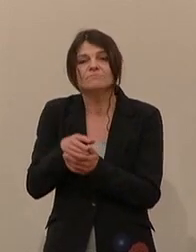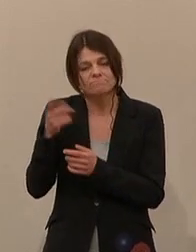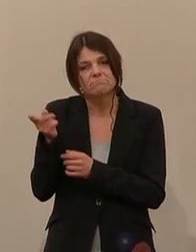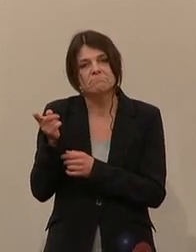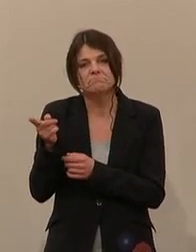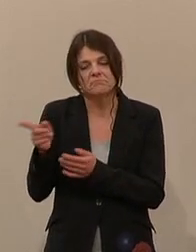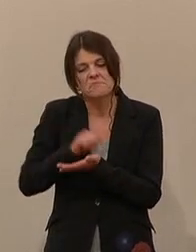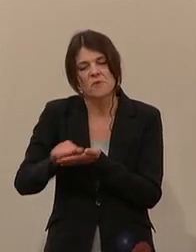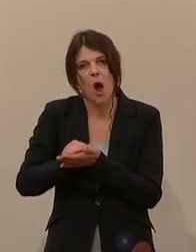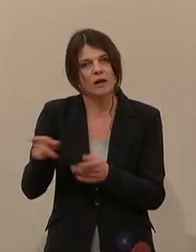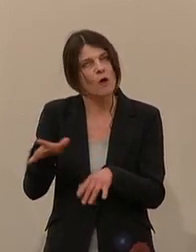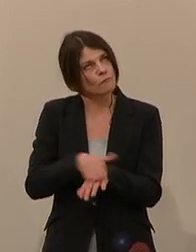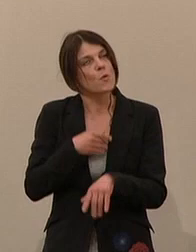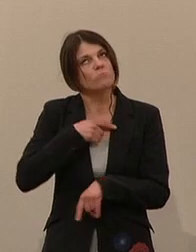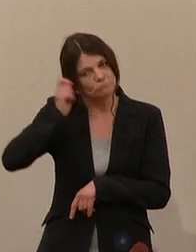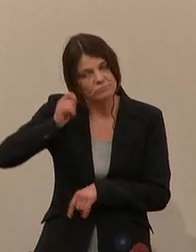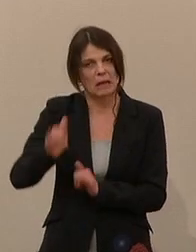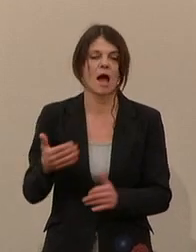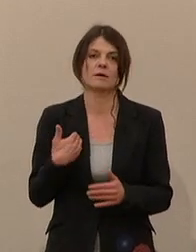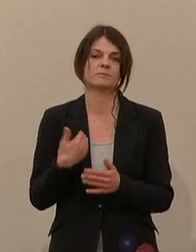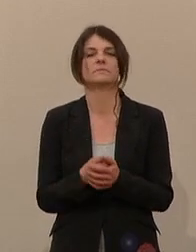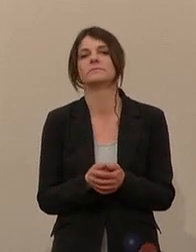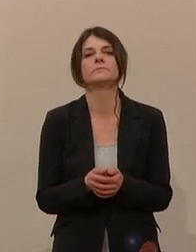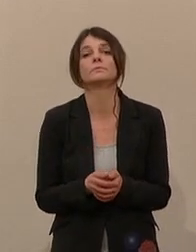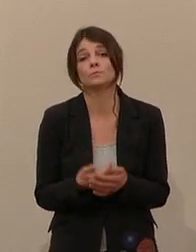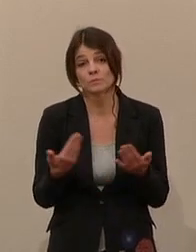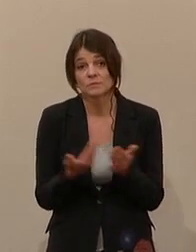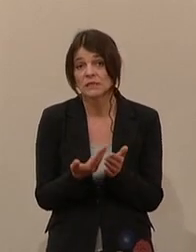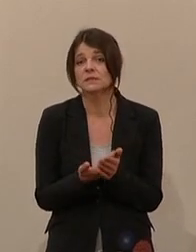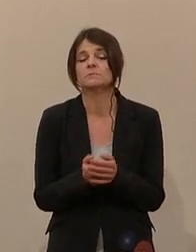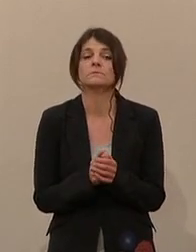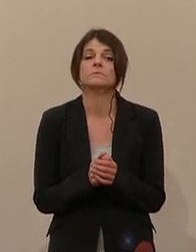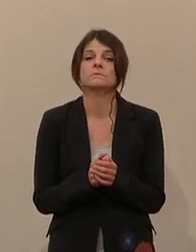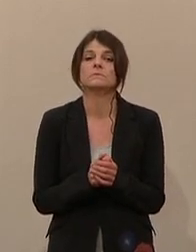großer Art und Weise wertgeschätzt werden wird. So gesehen darf ich mich